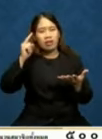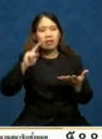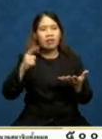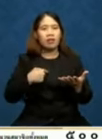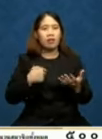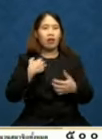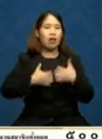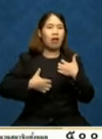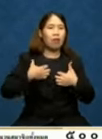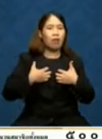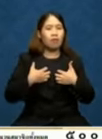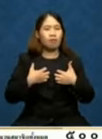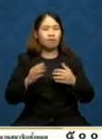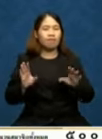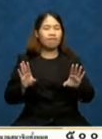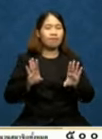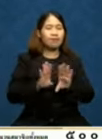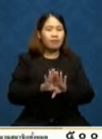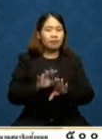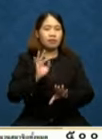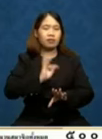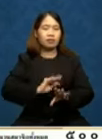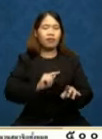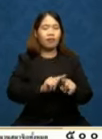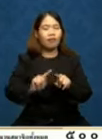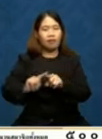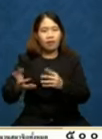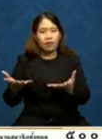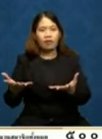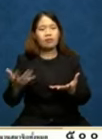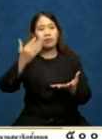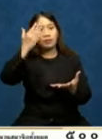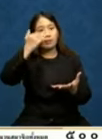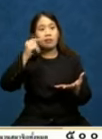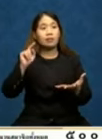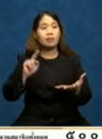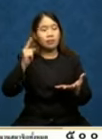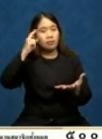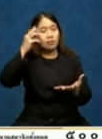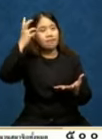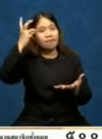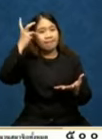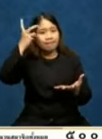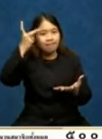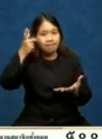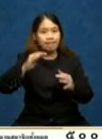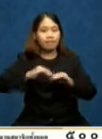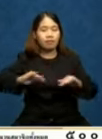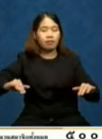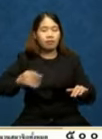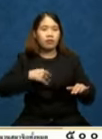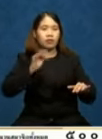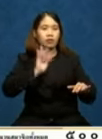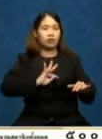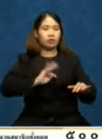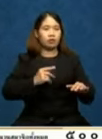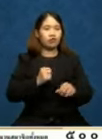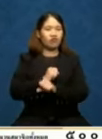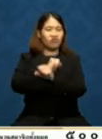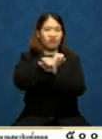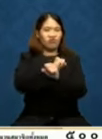นอารมณ์ความรู้สึกตัวต่างๆได้มากมายเนื่องจากวัยความเครียดในวัยเด็กก่อให้เกิดความบกพร่องทางภูมิคุ้ม